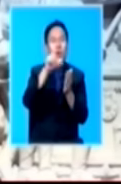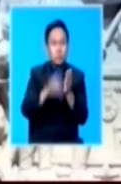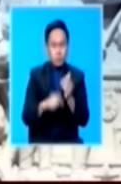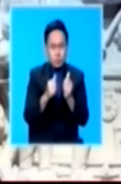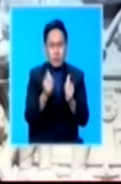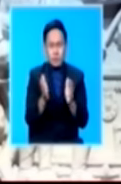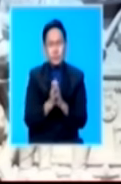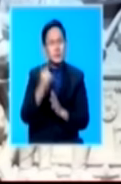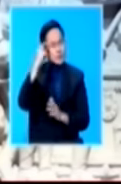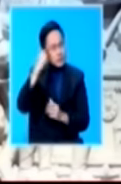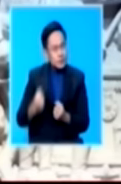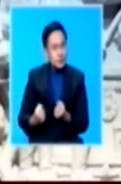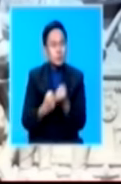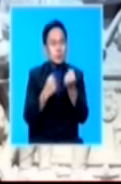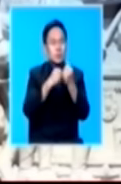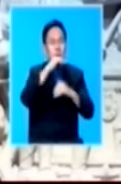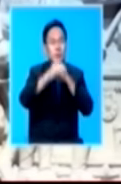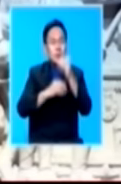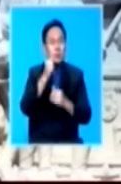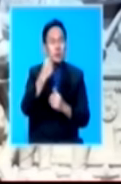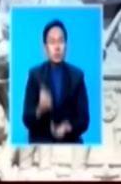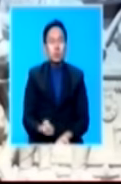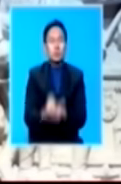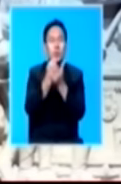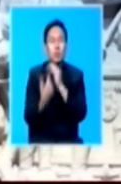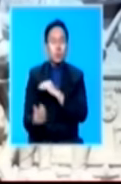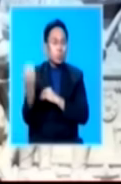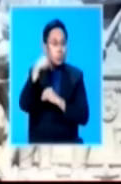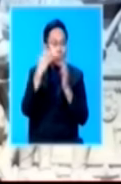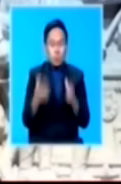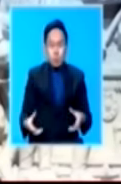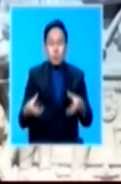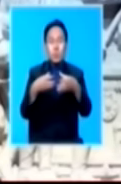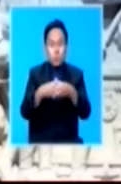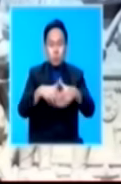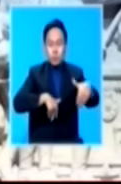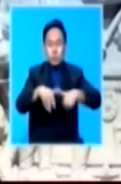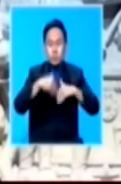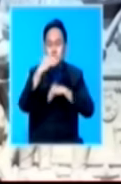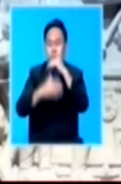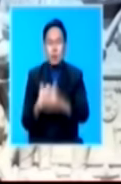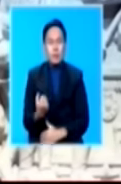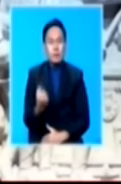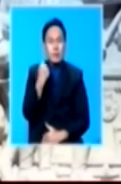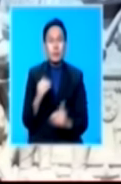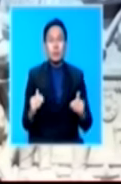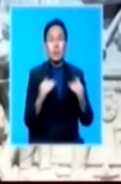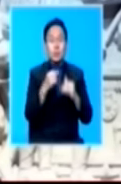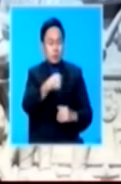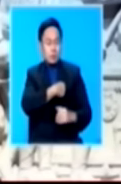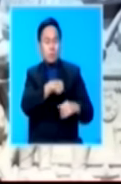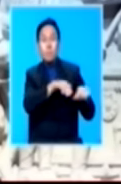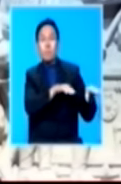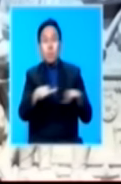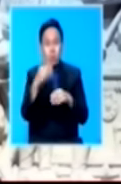ครับวันหน้าจะได้เดินหน้าไปได้ด้วยดีมั่นคงทุกคนจะได้รวมตัวกันเป็นชุมชนที่เข้มแข็งหากพร้อมใจกัน